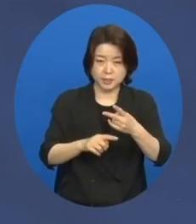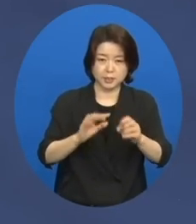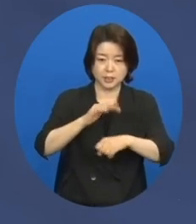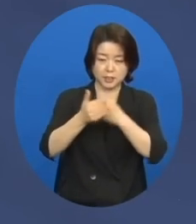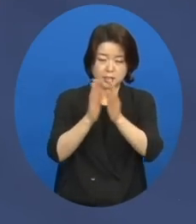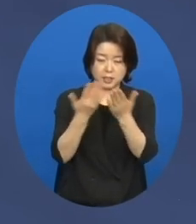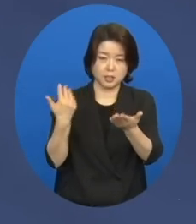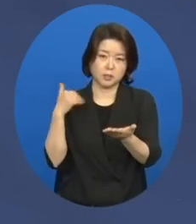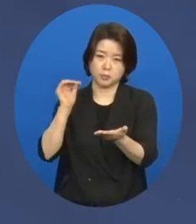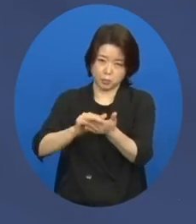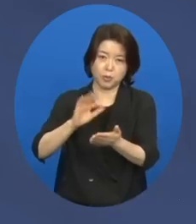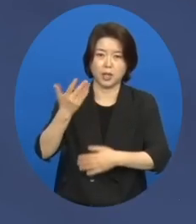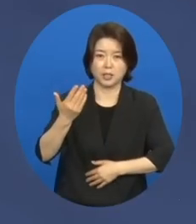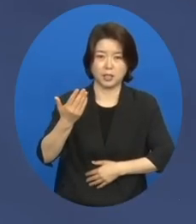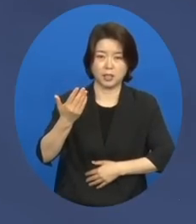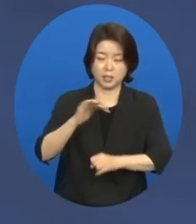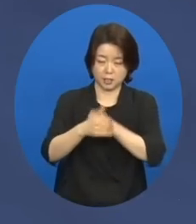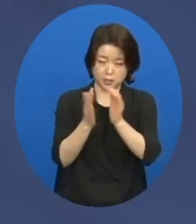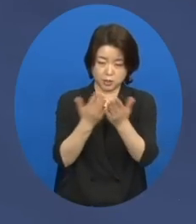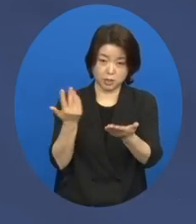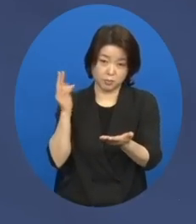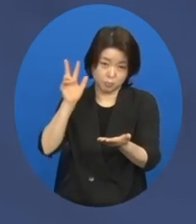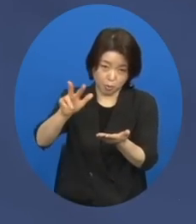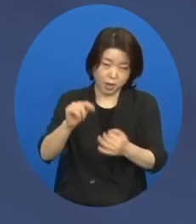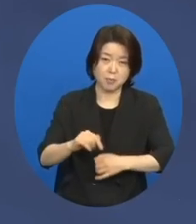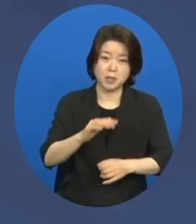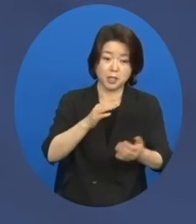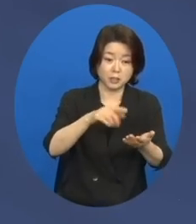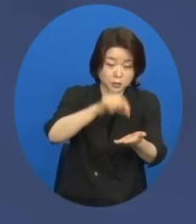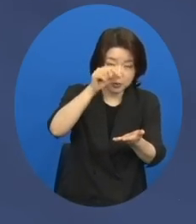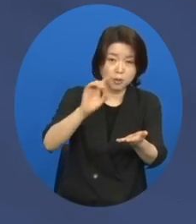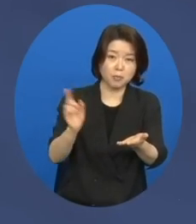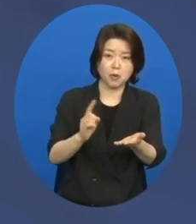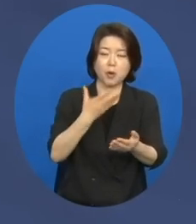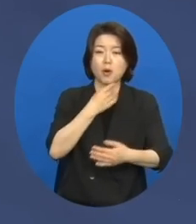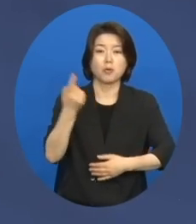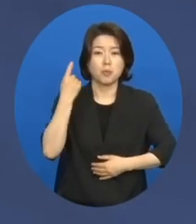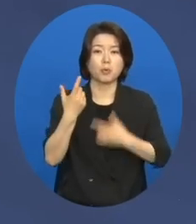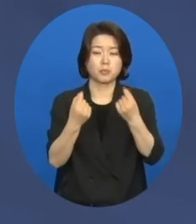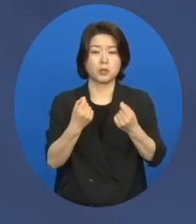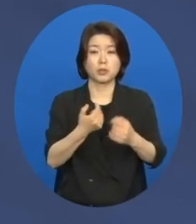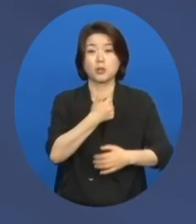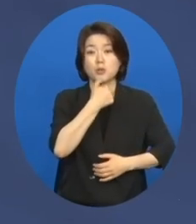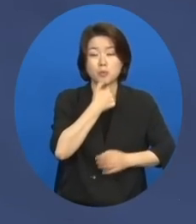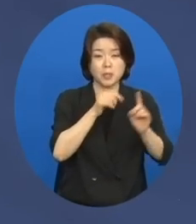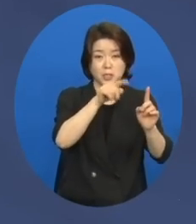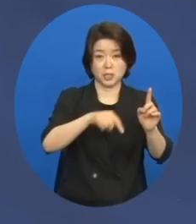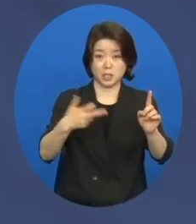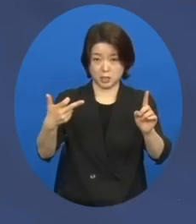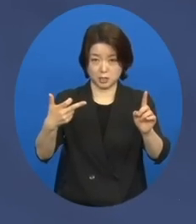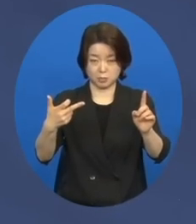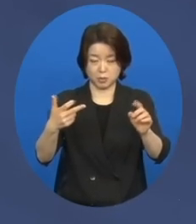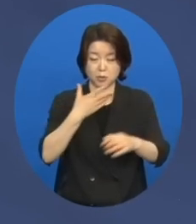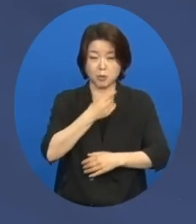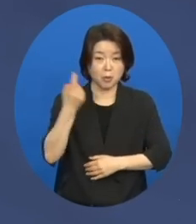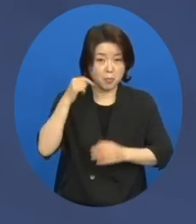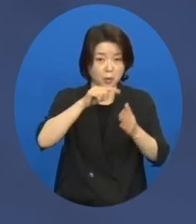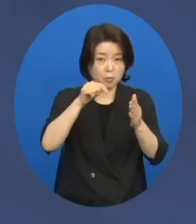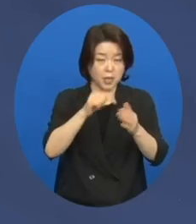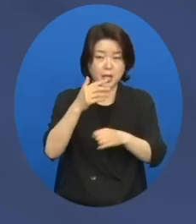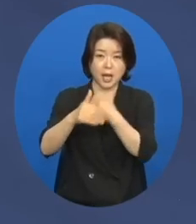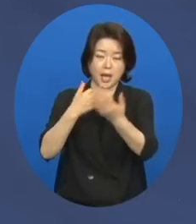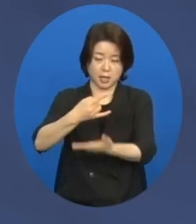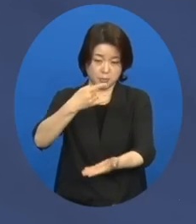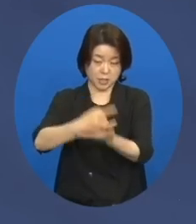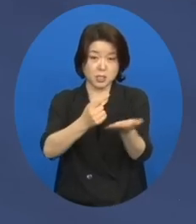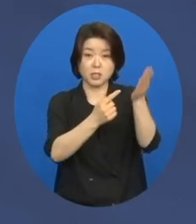돌아가는 것이며 성경으로 돌아가면 성경의 핵심은 복음의 핵심처럼 로마서 1장 17절에 복음에는 하나님의